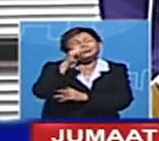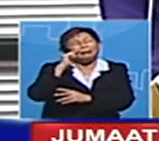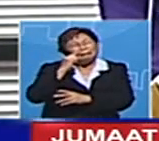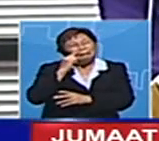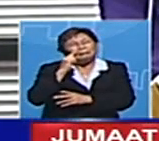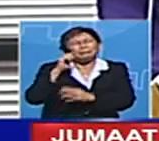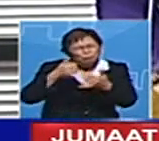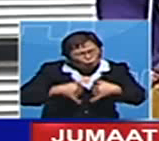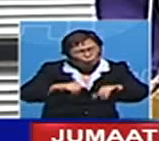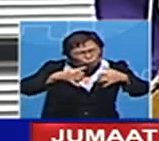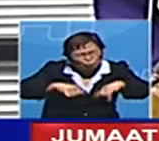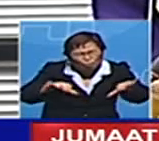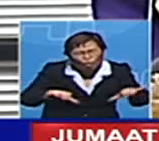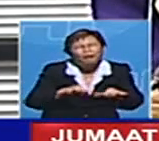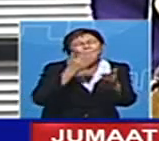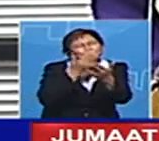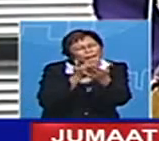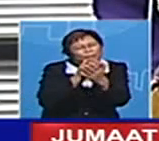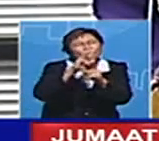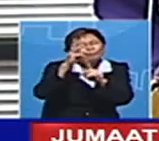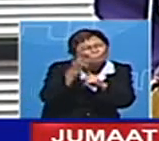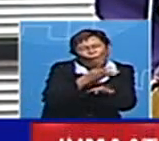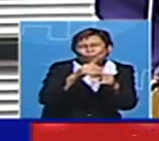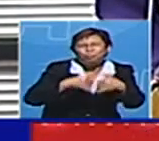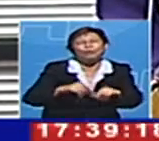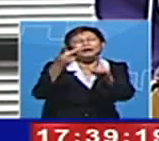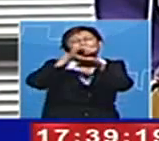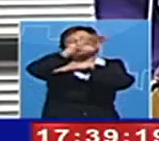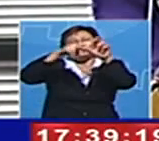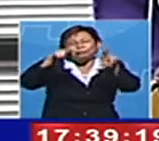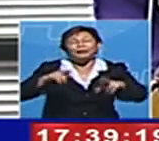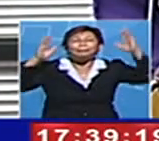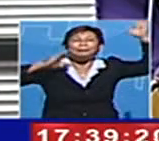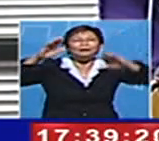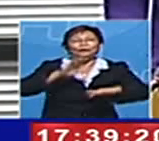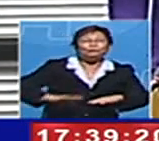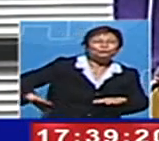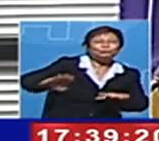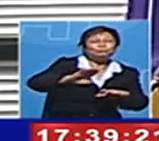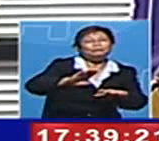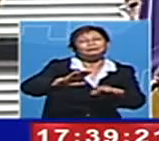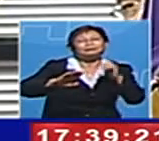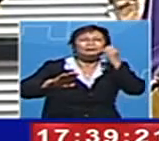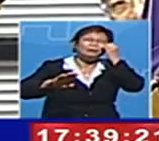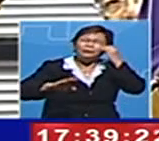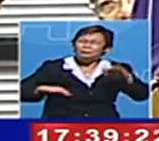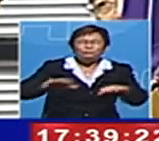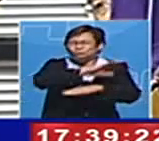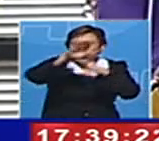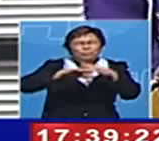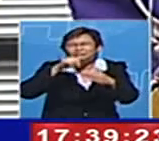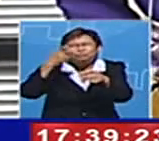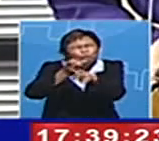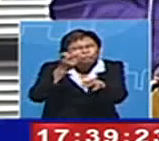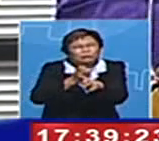dan kebajikan kepada sekalian rakyat sejak dulu kesemuanya tidak terbina dengan mudah